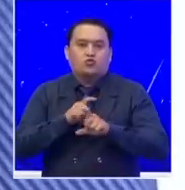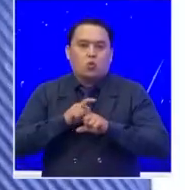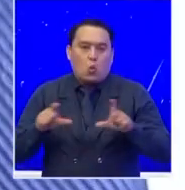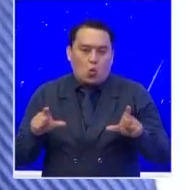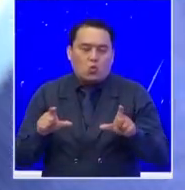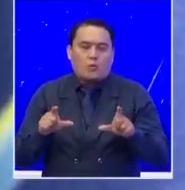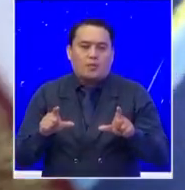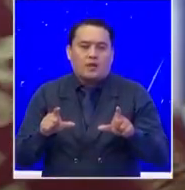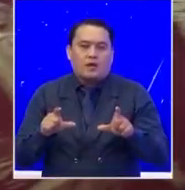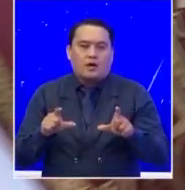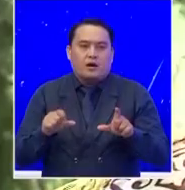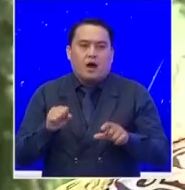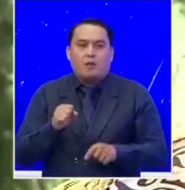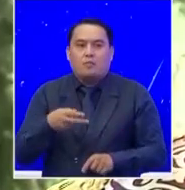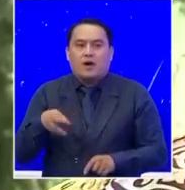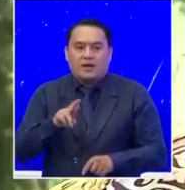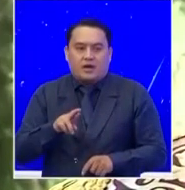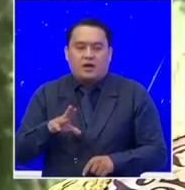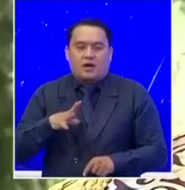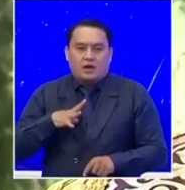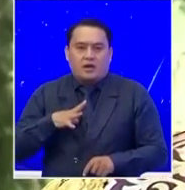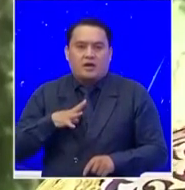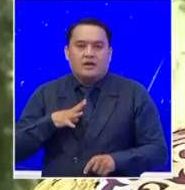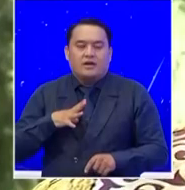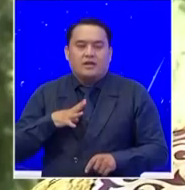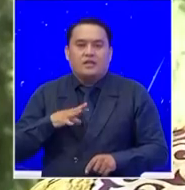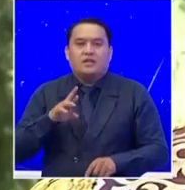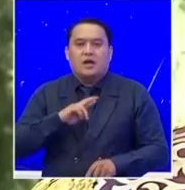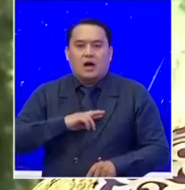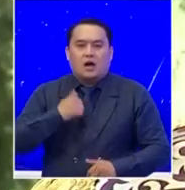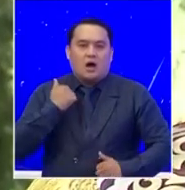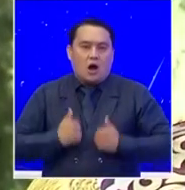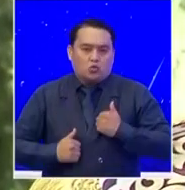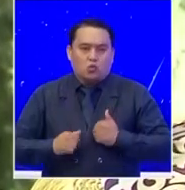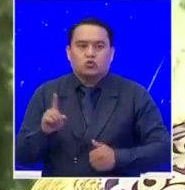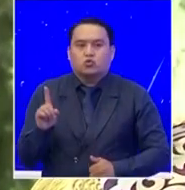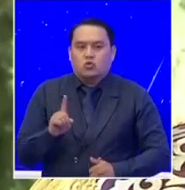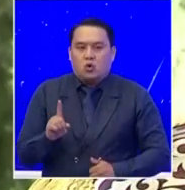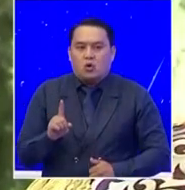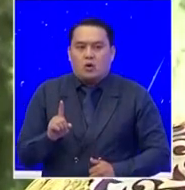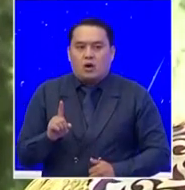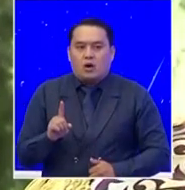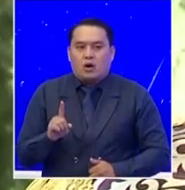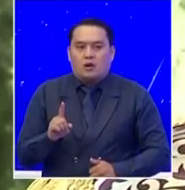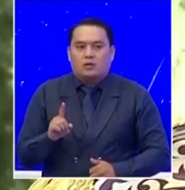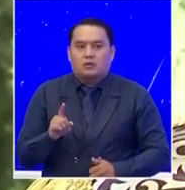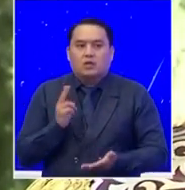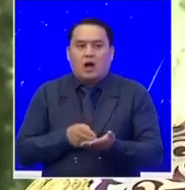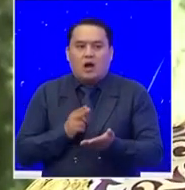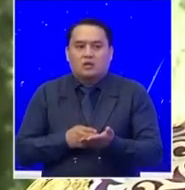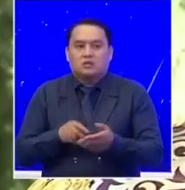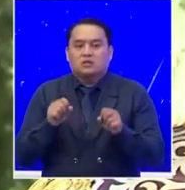закончили школу имени великого казахского мыслителя Абая Кунанбаева. И я очень горжусь этим. Я подтвердил свое